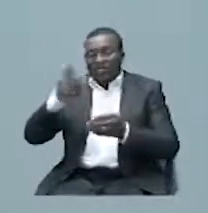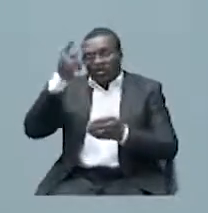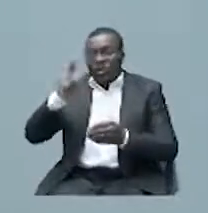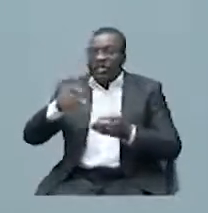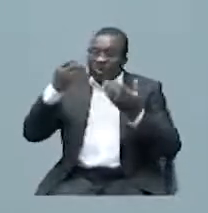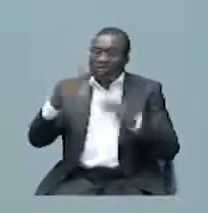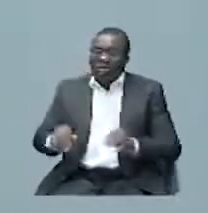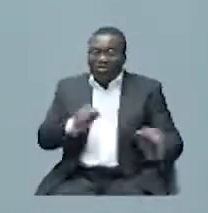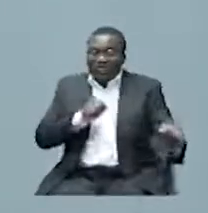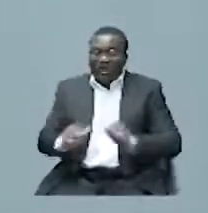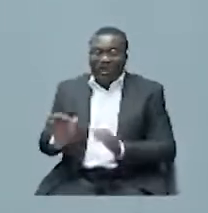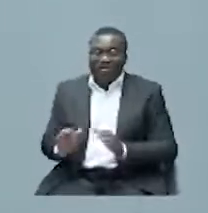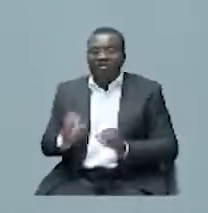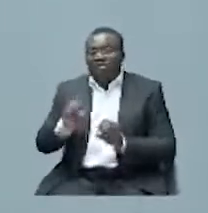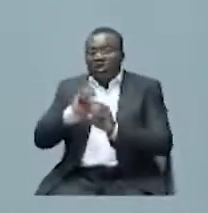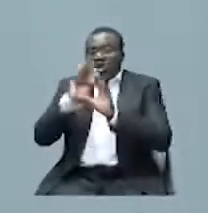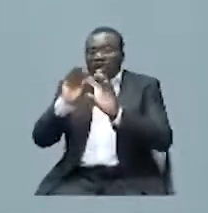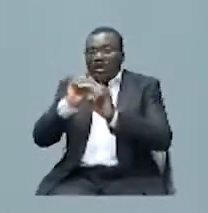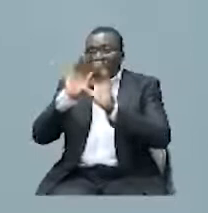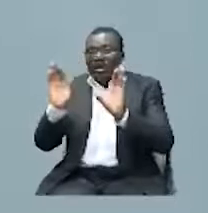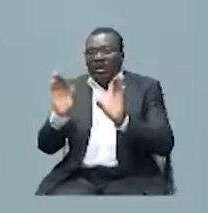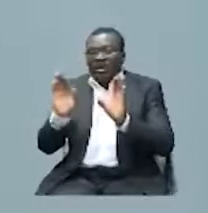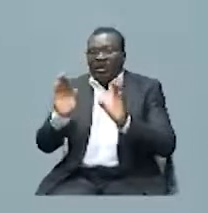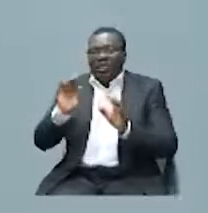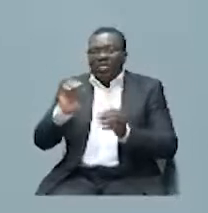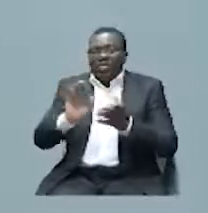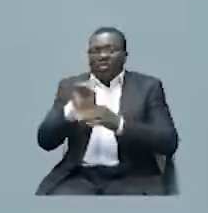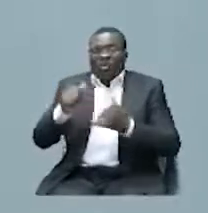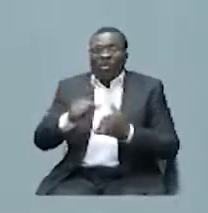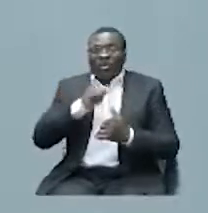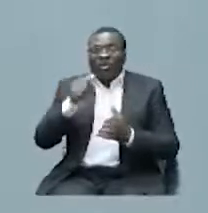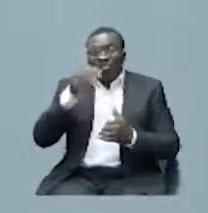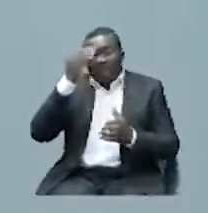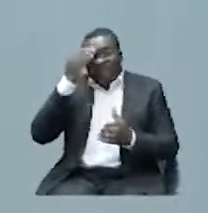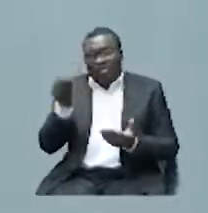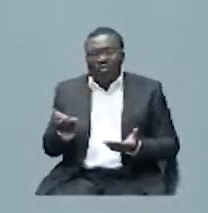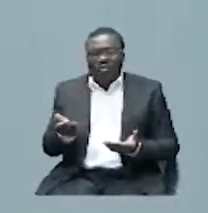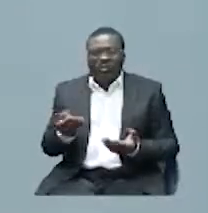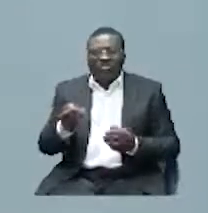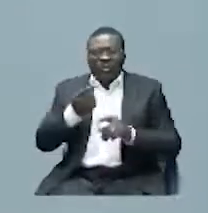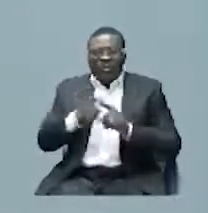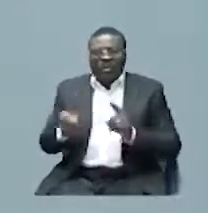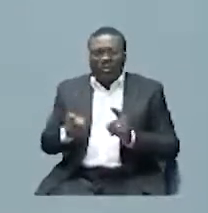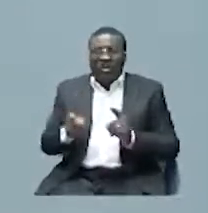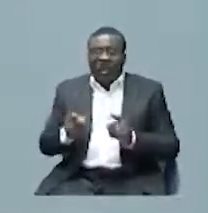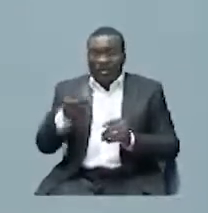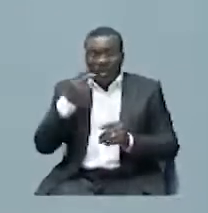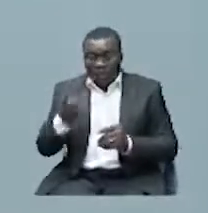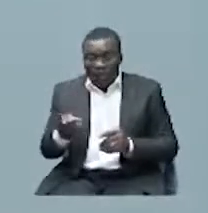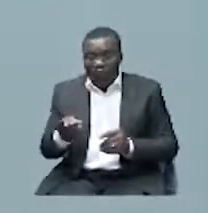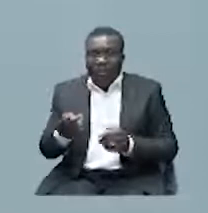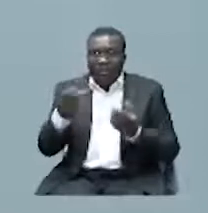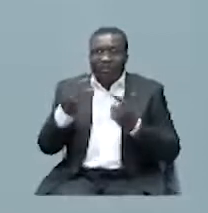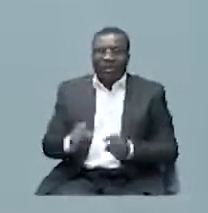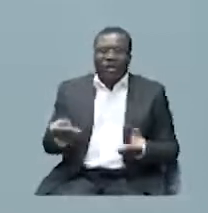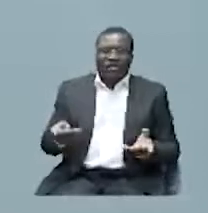dynamisme, leur éclat, quoique on ne l'a pas vraiment connu, mais l'émulation politique était en cours dans notre pays. Mais